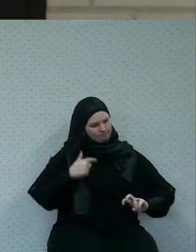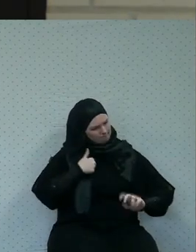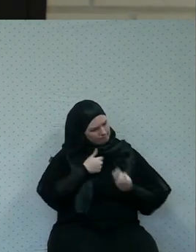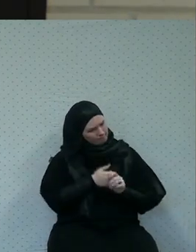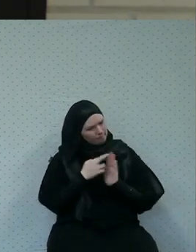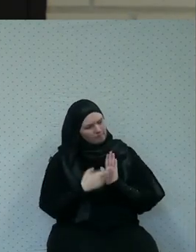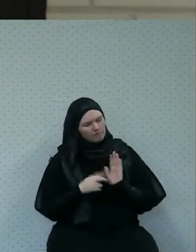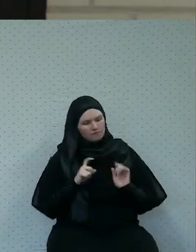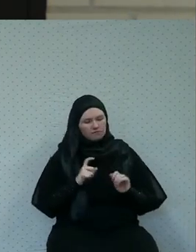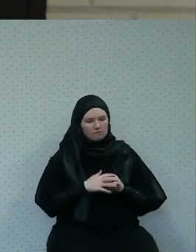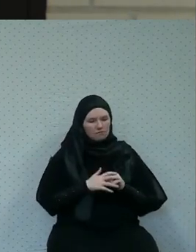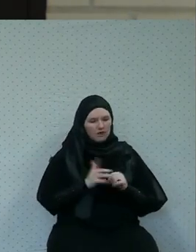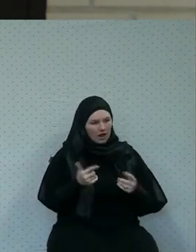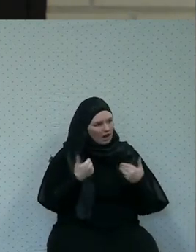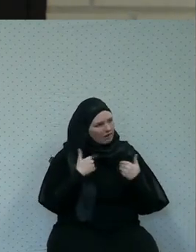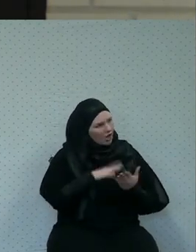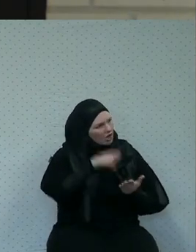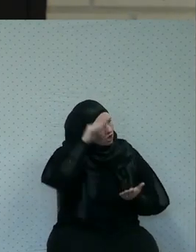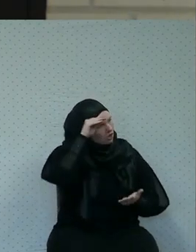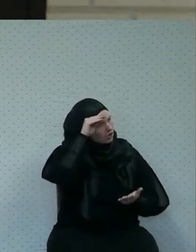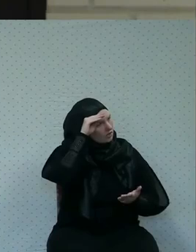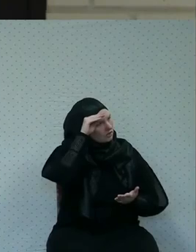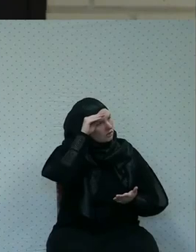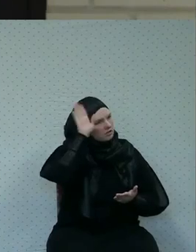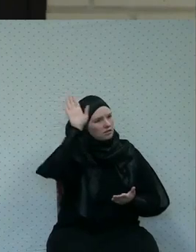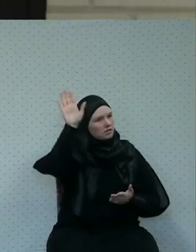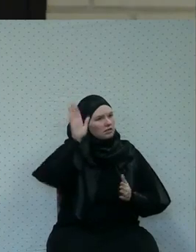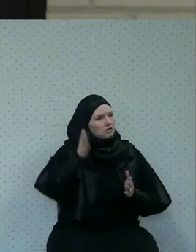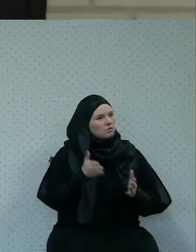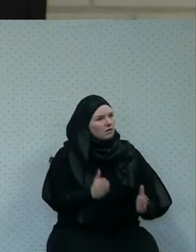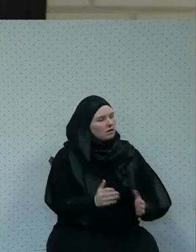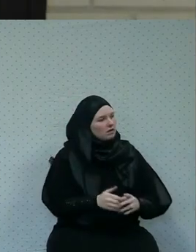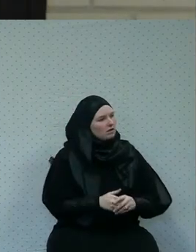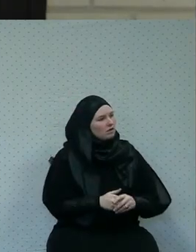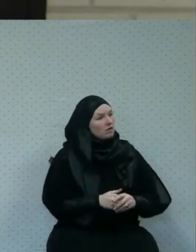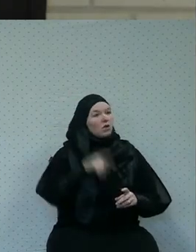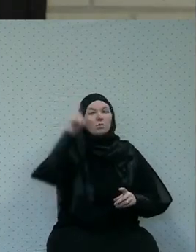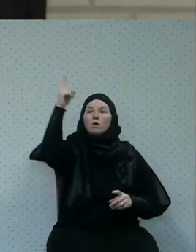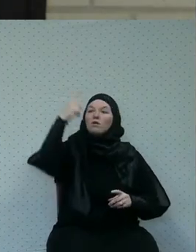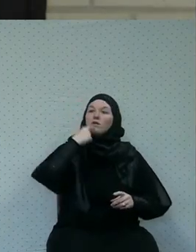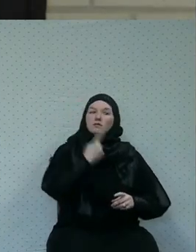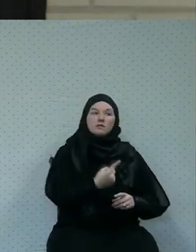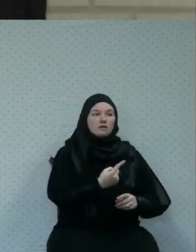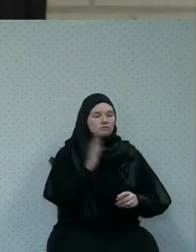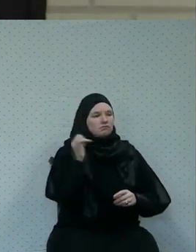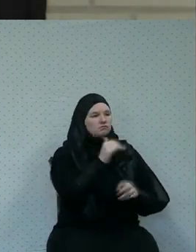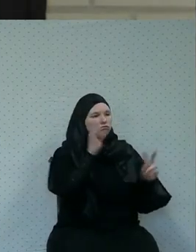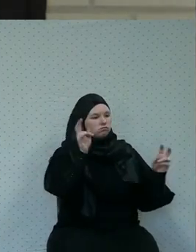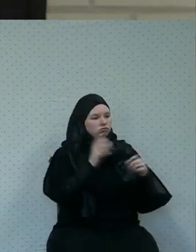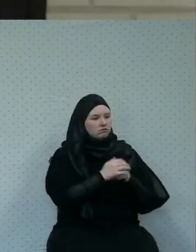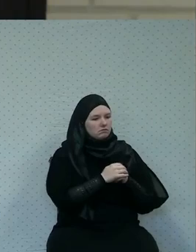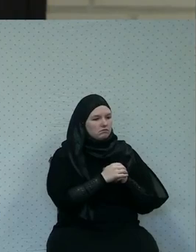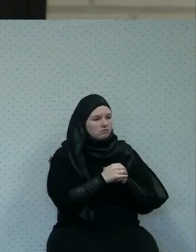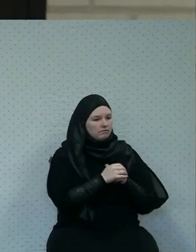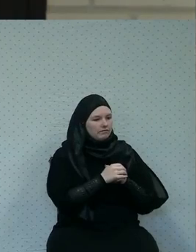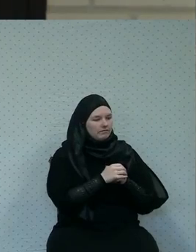compliant? Have we learned the sunnah of Allah? Allah subhanahu wa ta'ala, when he says, وَلَوْلَا دَفْعُ اللَّهِ